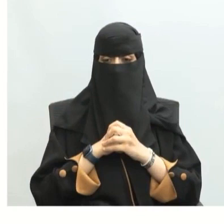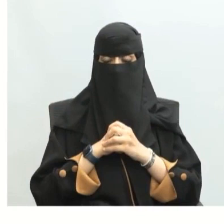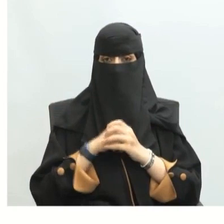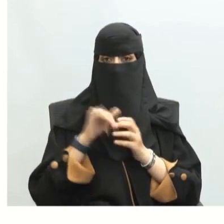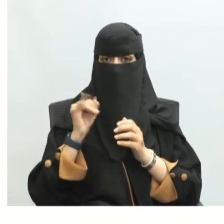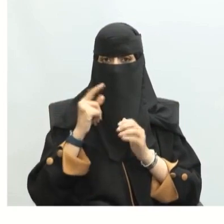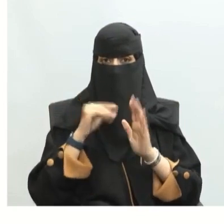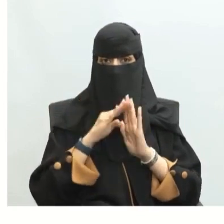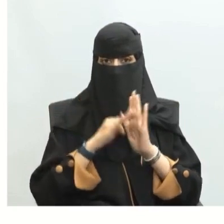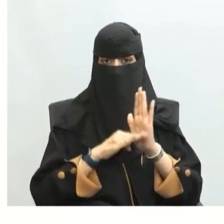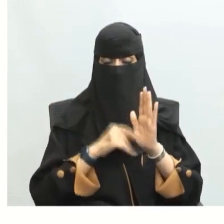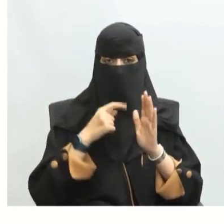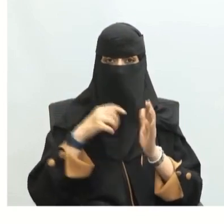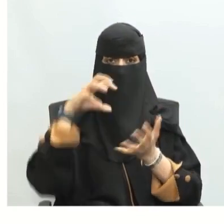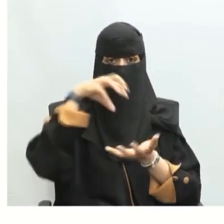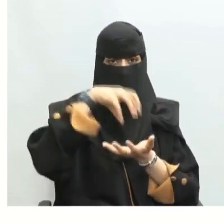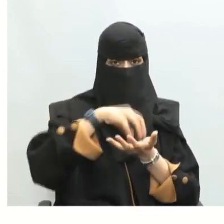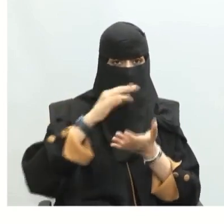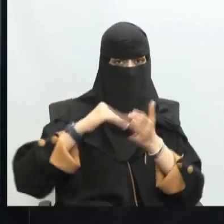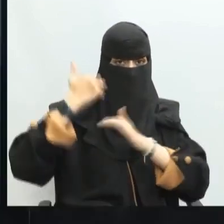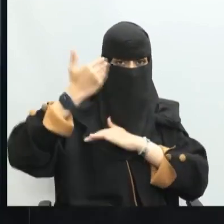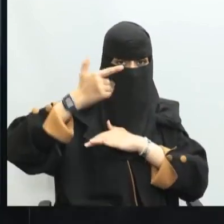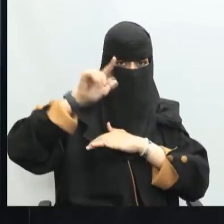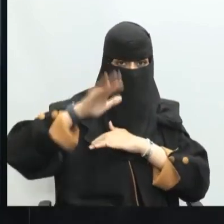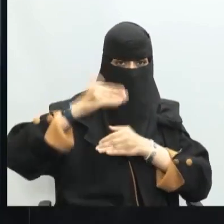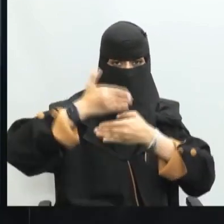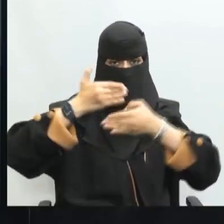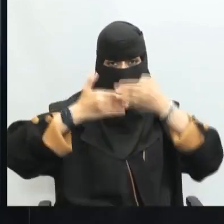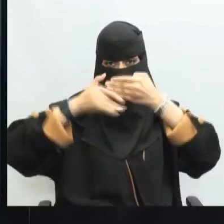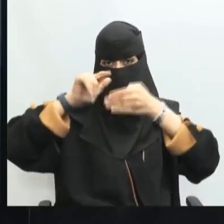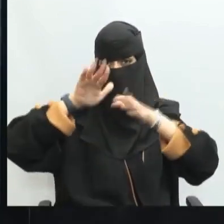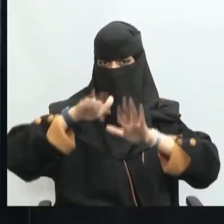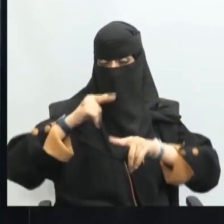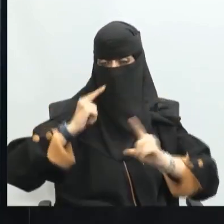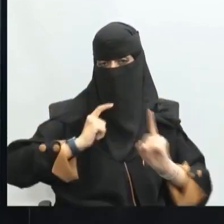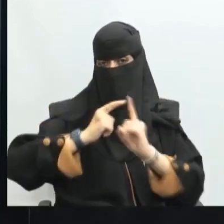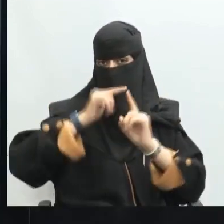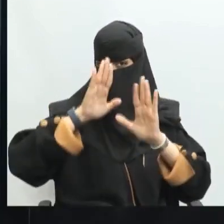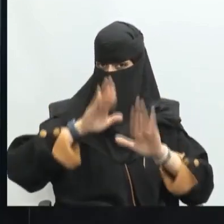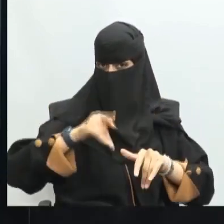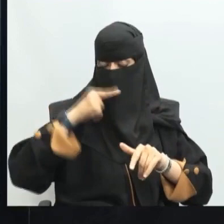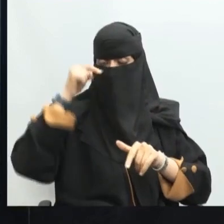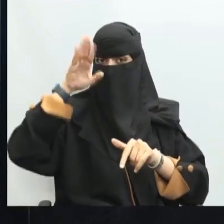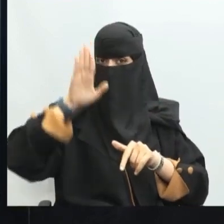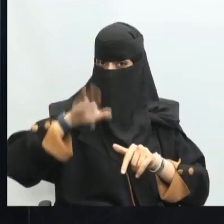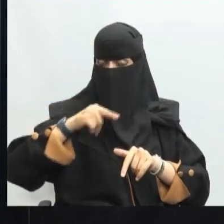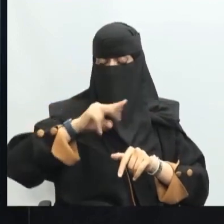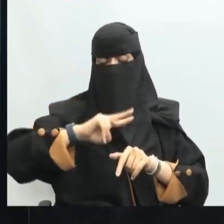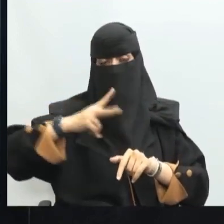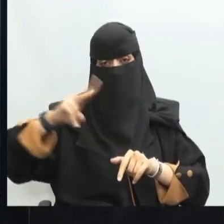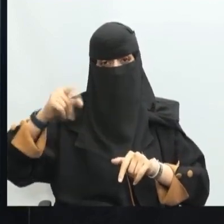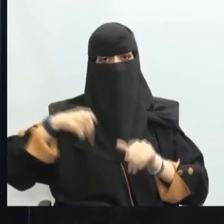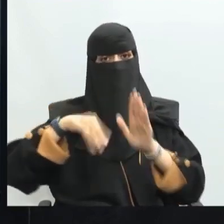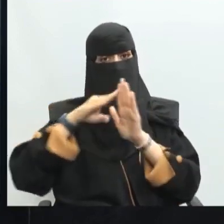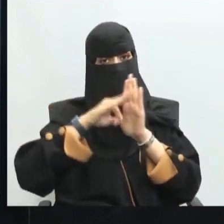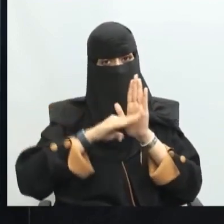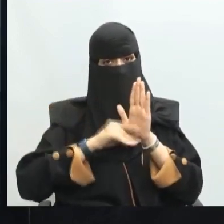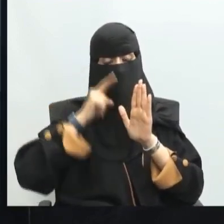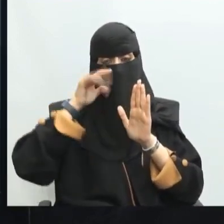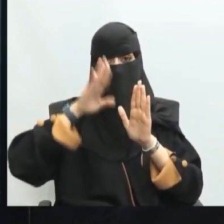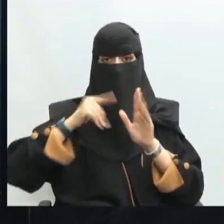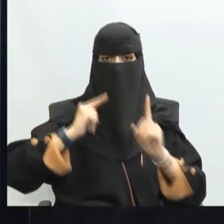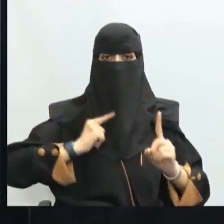من برامج المركز بعد ان عرفنا انشاء هذا المركز واهدافه هناك العديد من البرامج